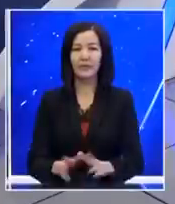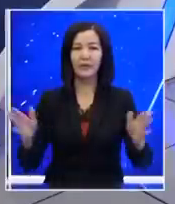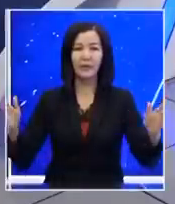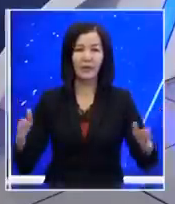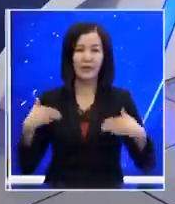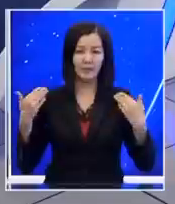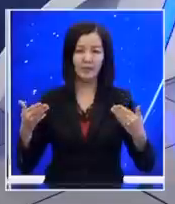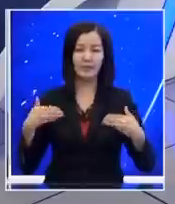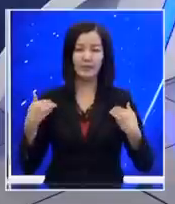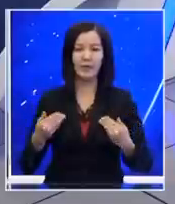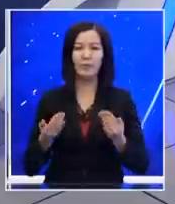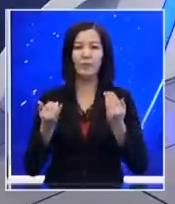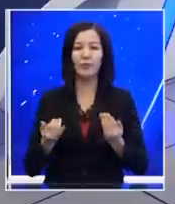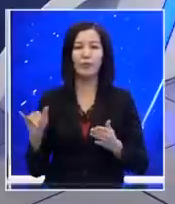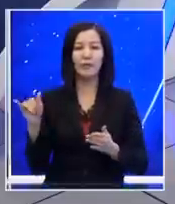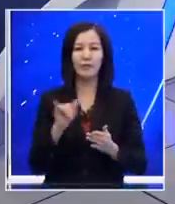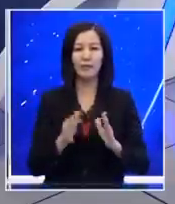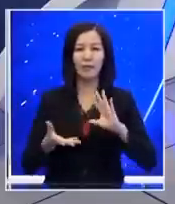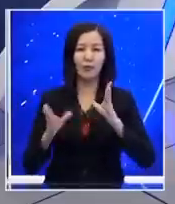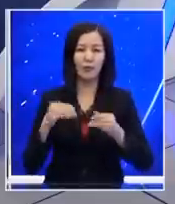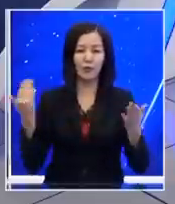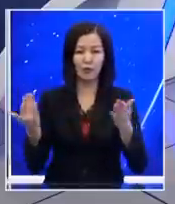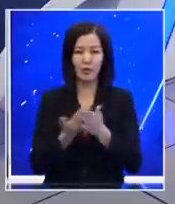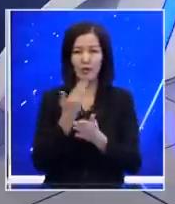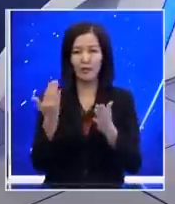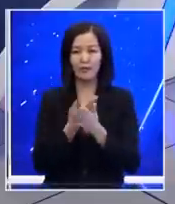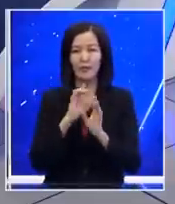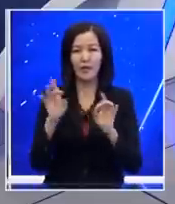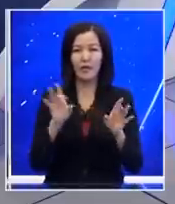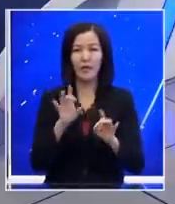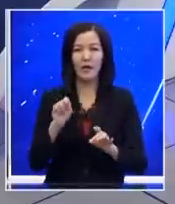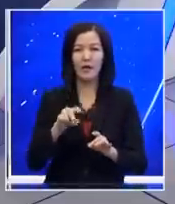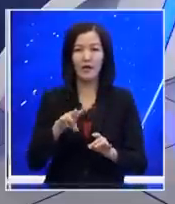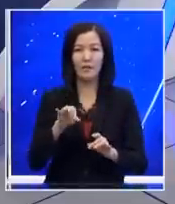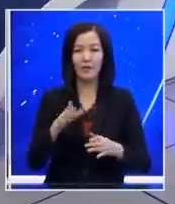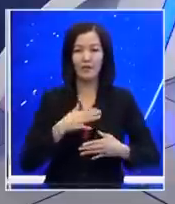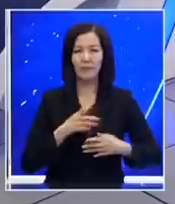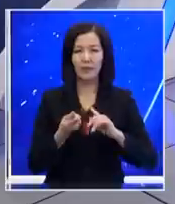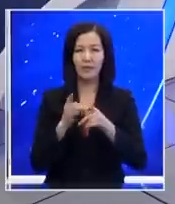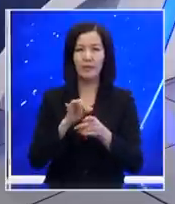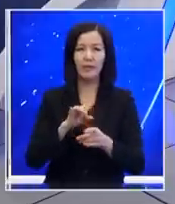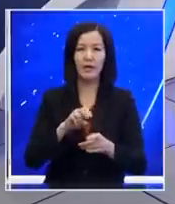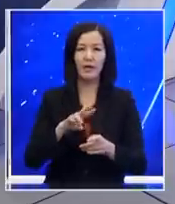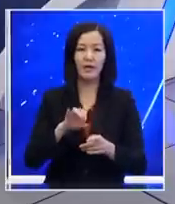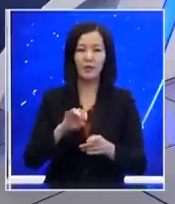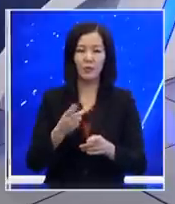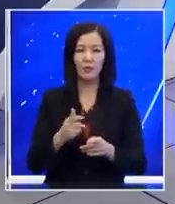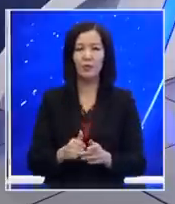Ассаламу алейкум, қадірменді көрермен, тікелей эфирде қорытынды жаңалықтар, студияда Алмат Хамид, сурдалармада Айгүл Жұмашқызы.